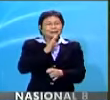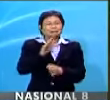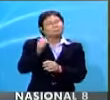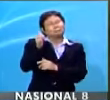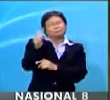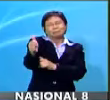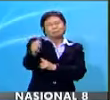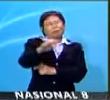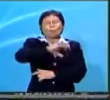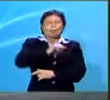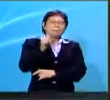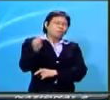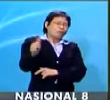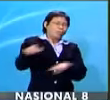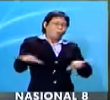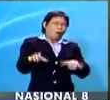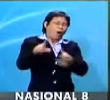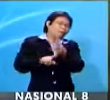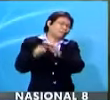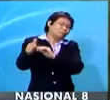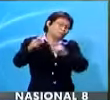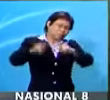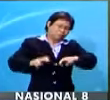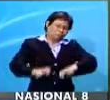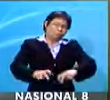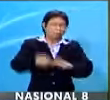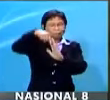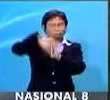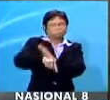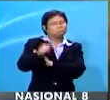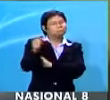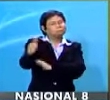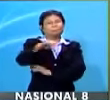menyerahkan kepada polis untuk melakukan siasatan